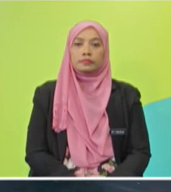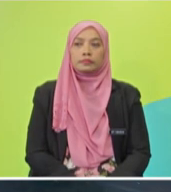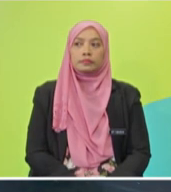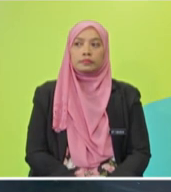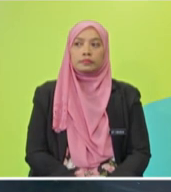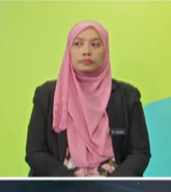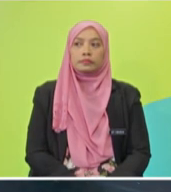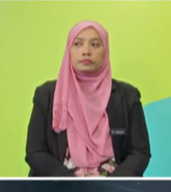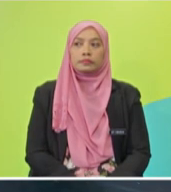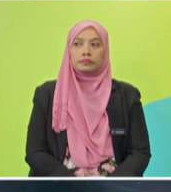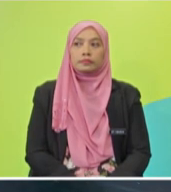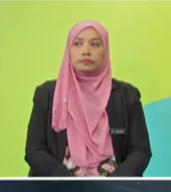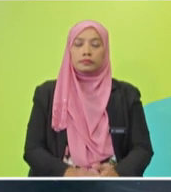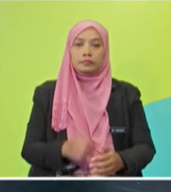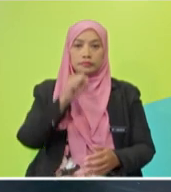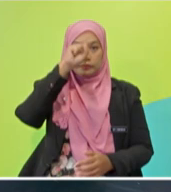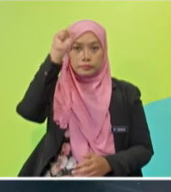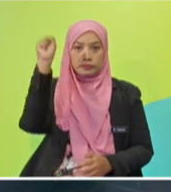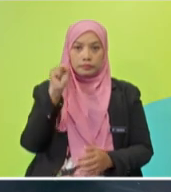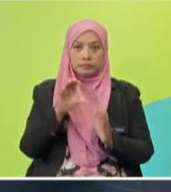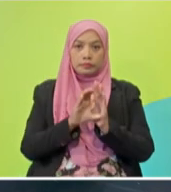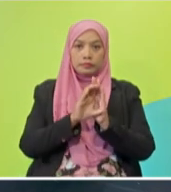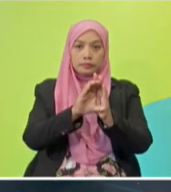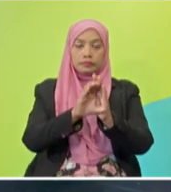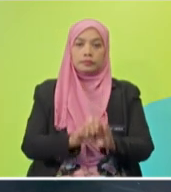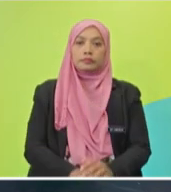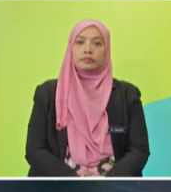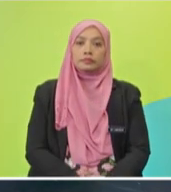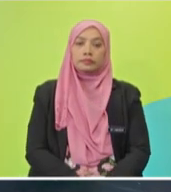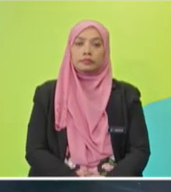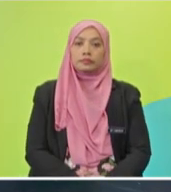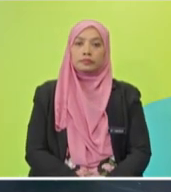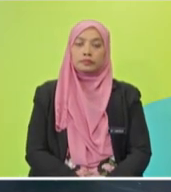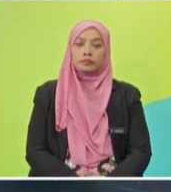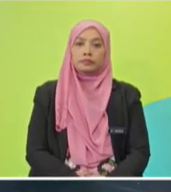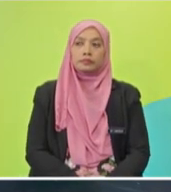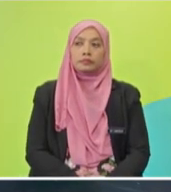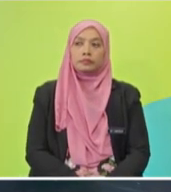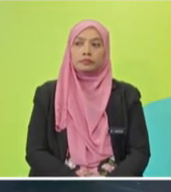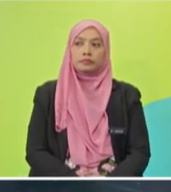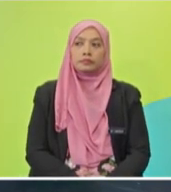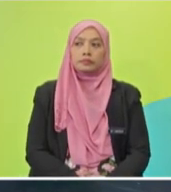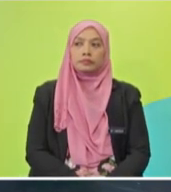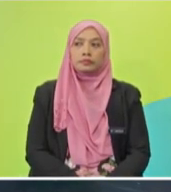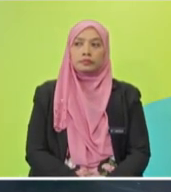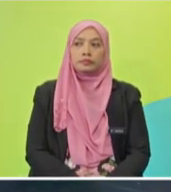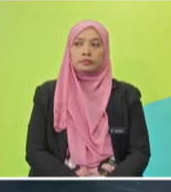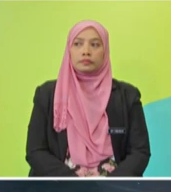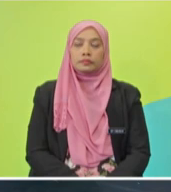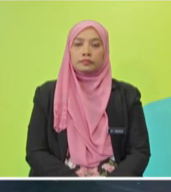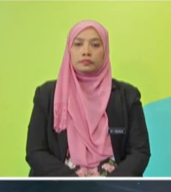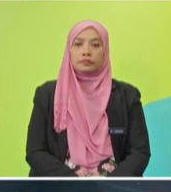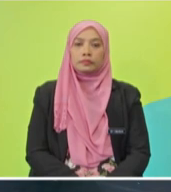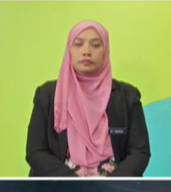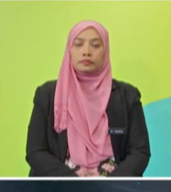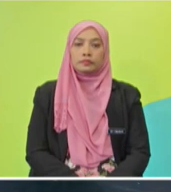ini adalah tadi kita dah tengok soalan contoh dia. Tadi kita buat secara bahan. Bahan apa ni,